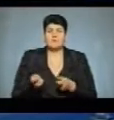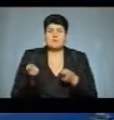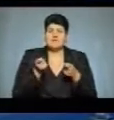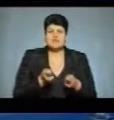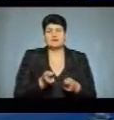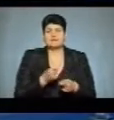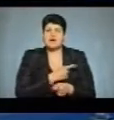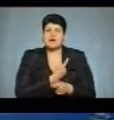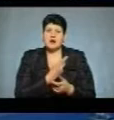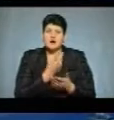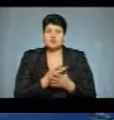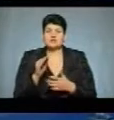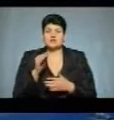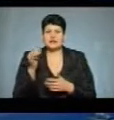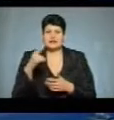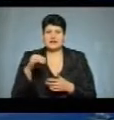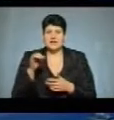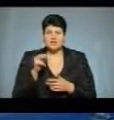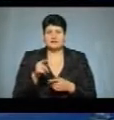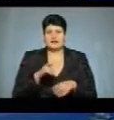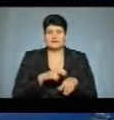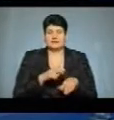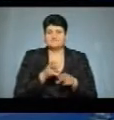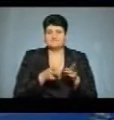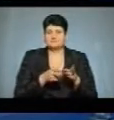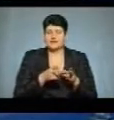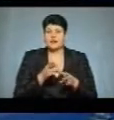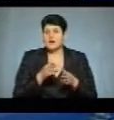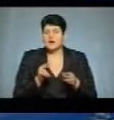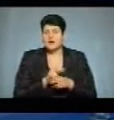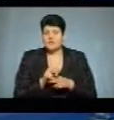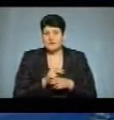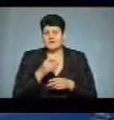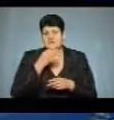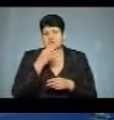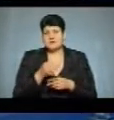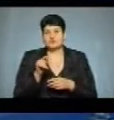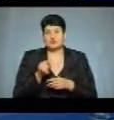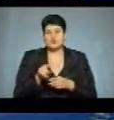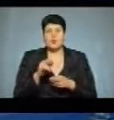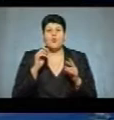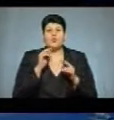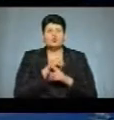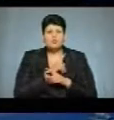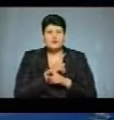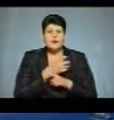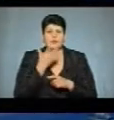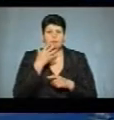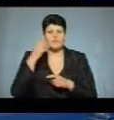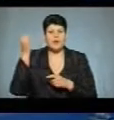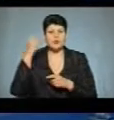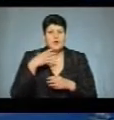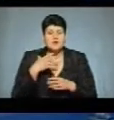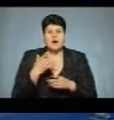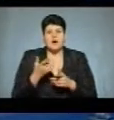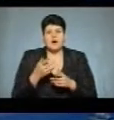районну лікарню, де дитину лікував Юрій Михайлюк. Медики Жидачівської районної лікарні діагностували у хлопчика отруєння і тепловий удар.